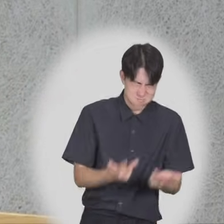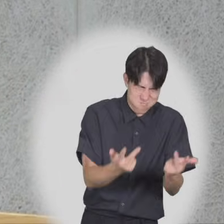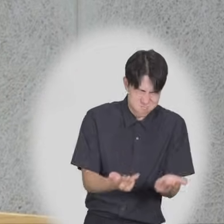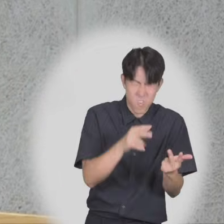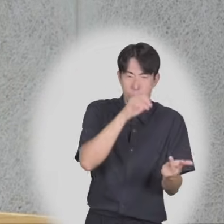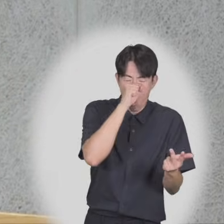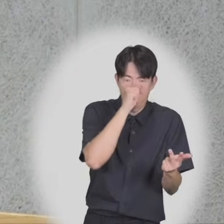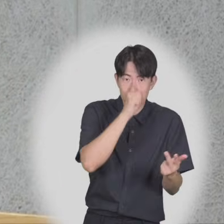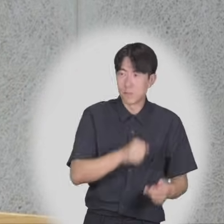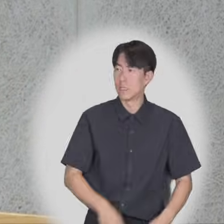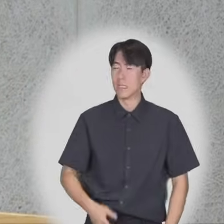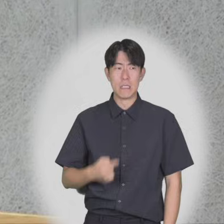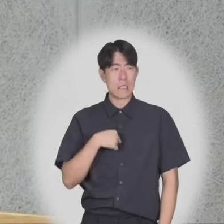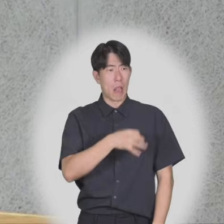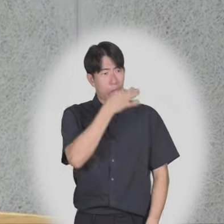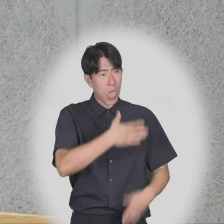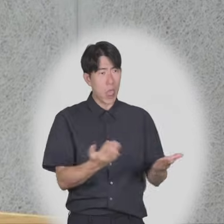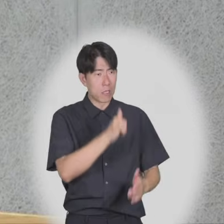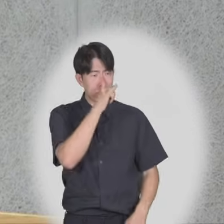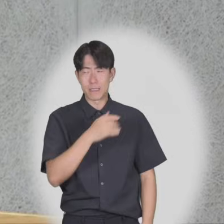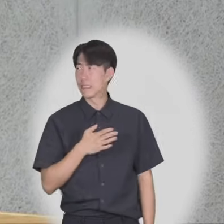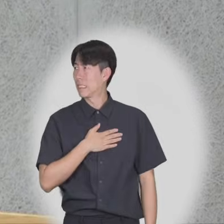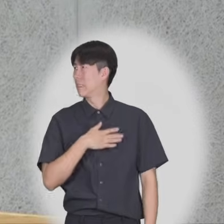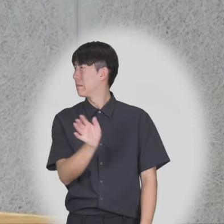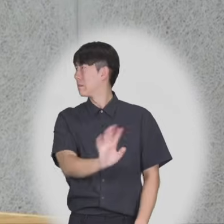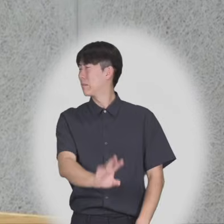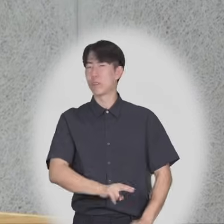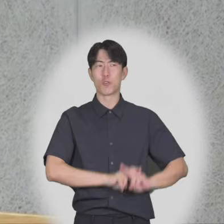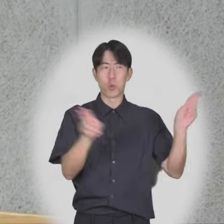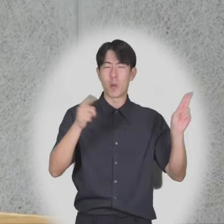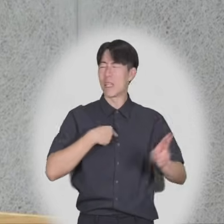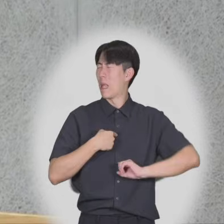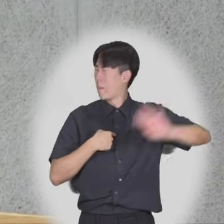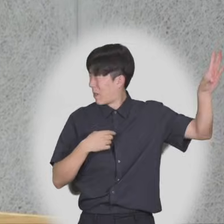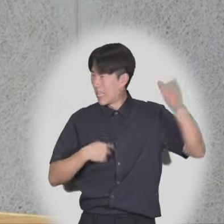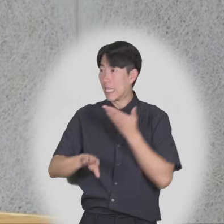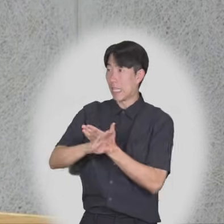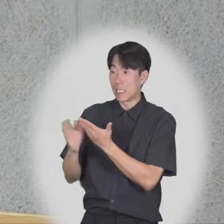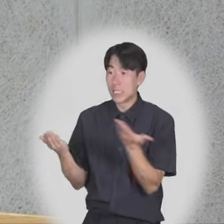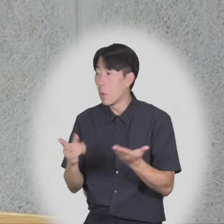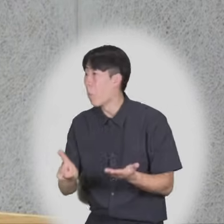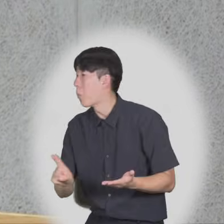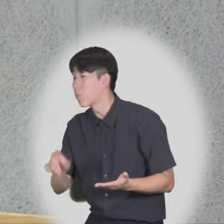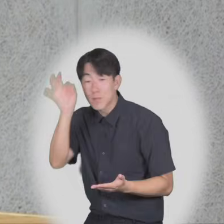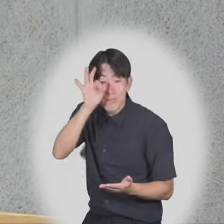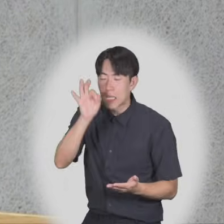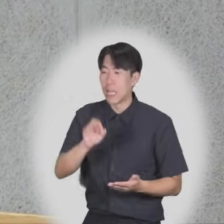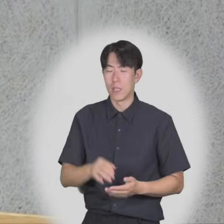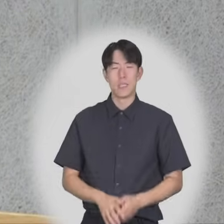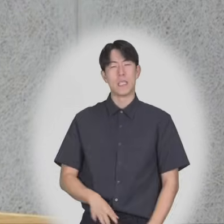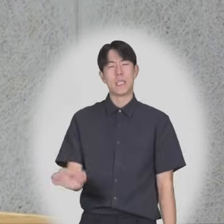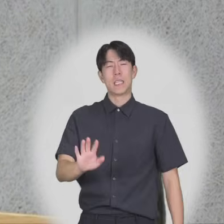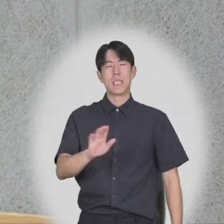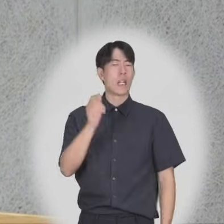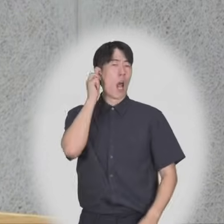일이 있다고 때려치우고 또 다른 거 해보겠다고 기웃거리고 그러지 마시길 바랍니다.